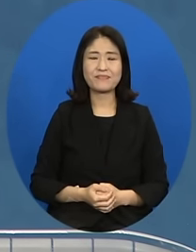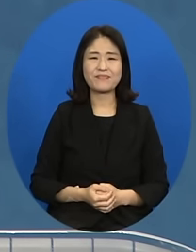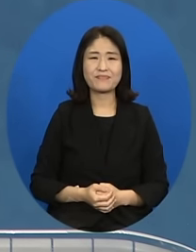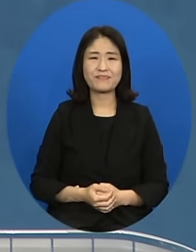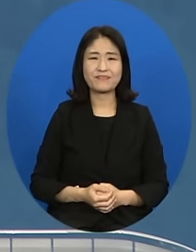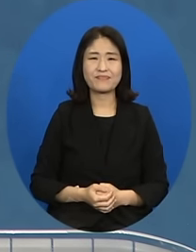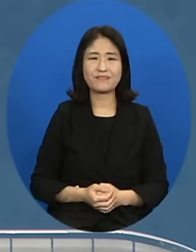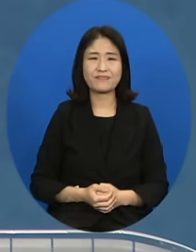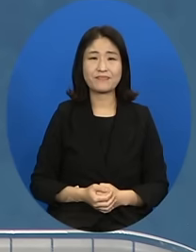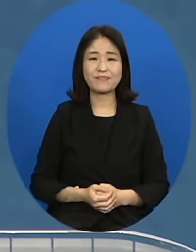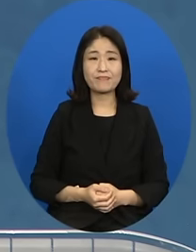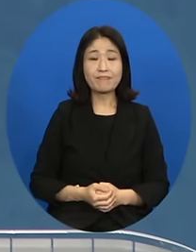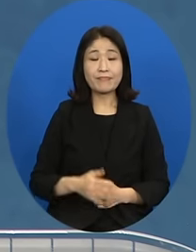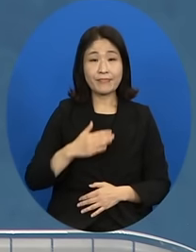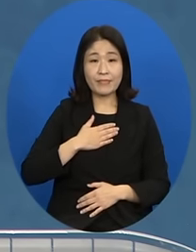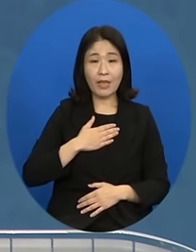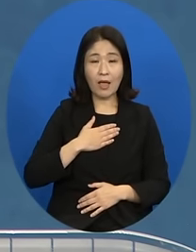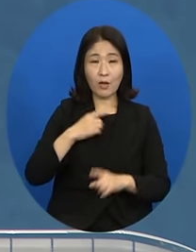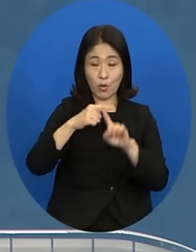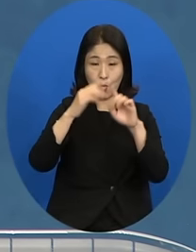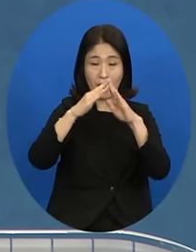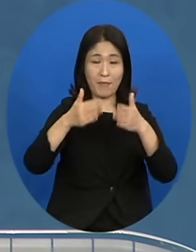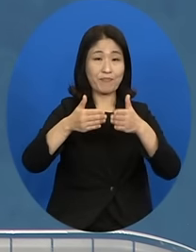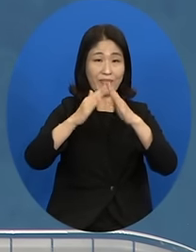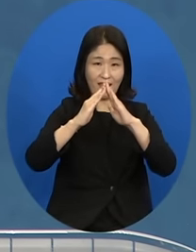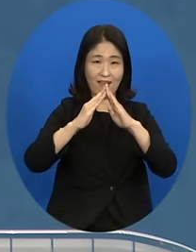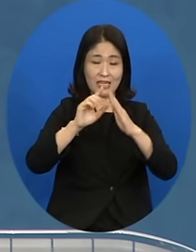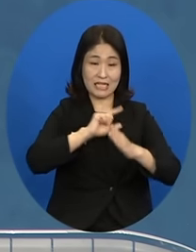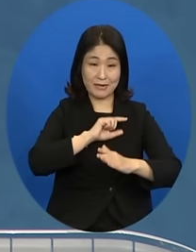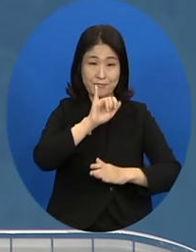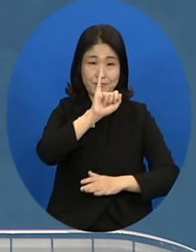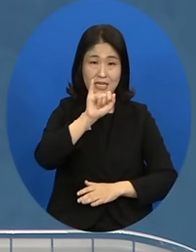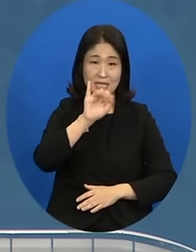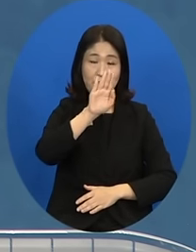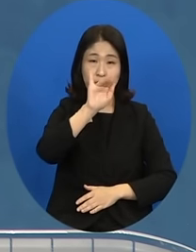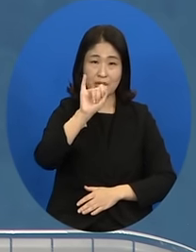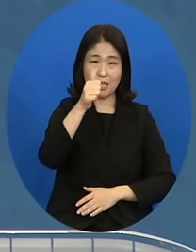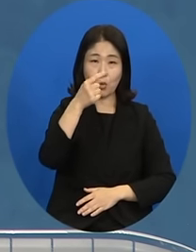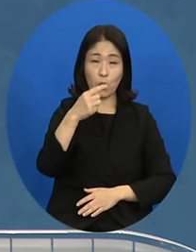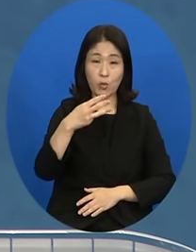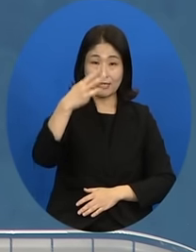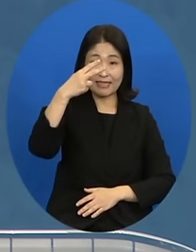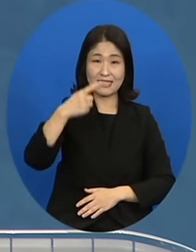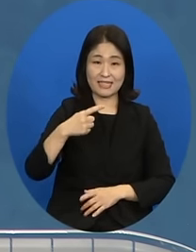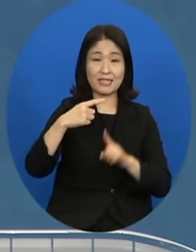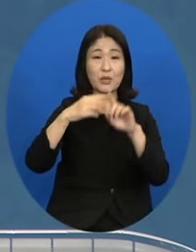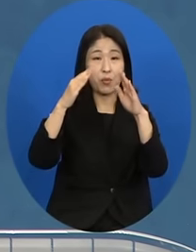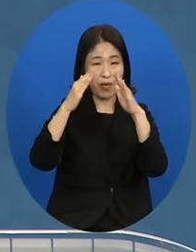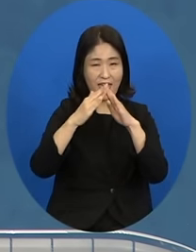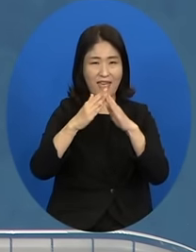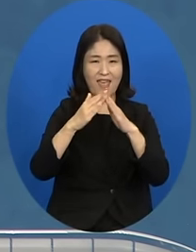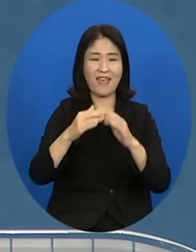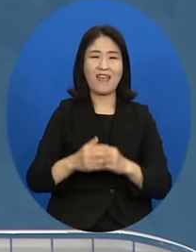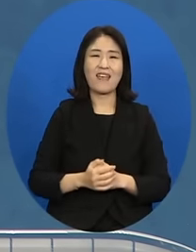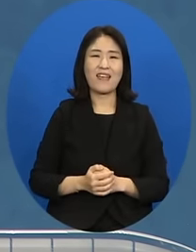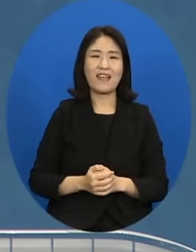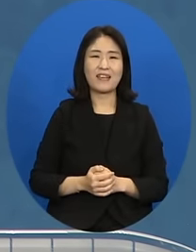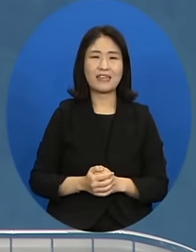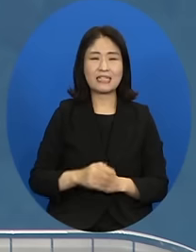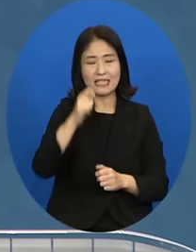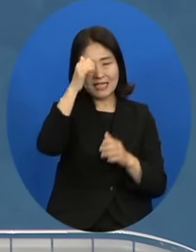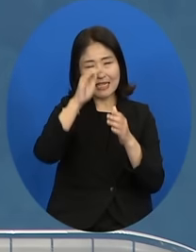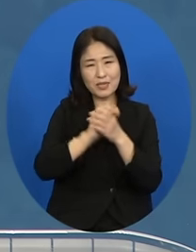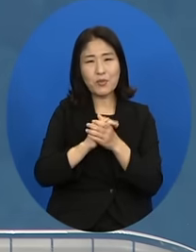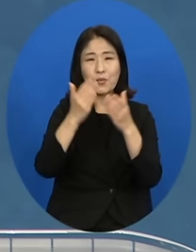저는 이제 비올드 교회를 개척을 합니다. 교회에서 배려해 주시고 그리고 기도해